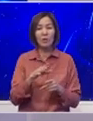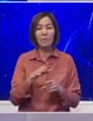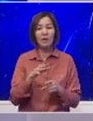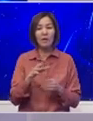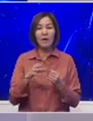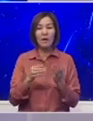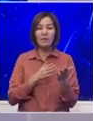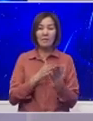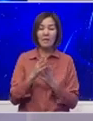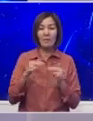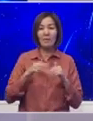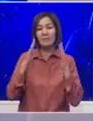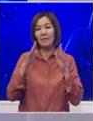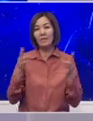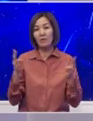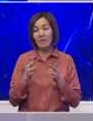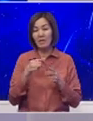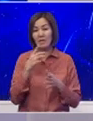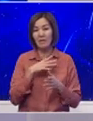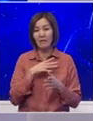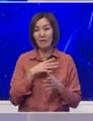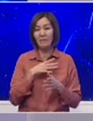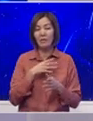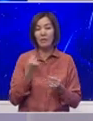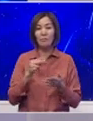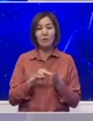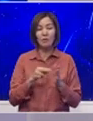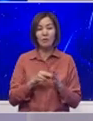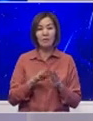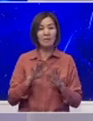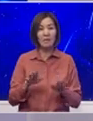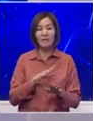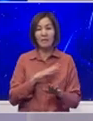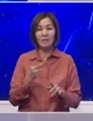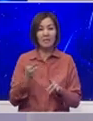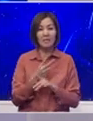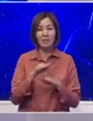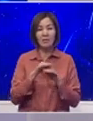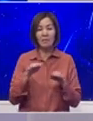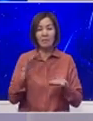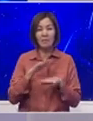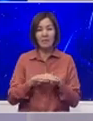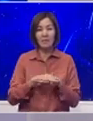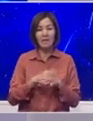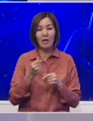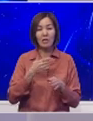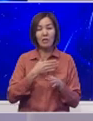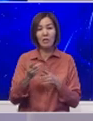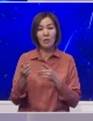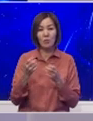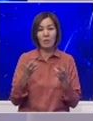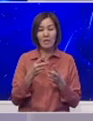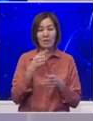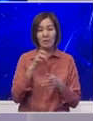Тоқаев агросалаға басты назарда аудару керек екенін айтты. Оған бюджеттен ғана емес, екінші деңгейдегі банктерден де қаражат тарту керек деп